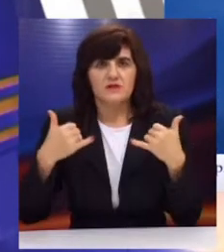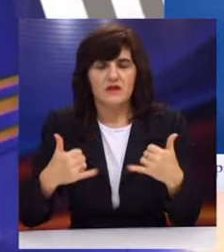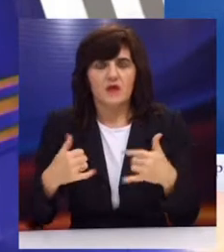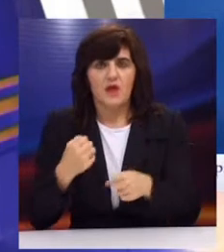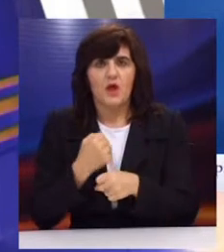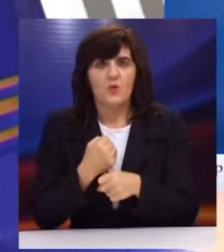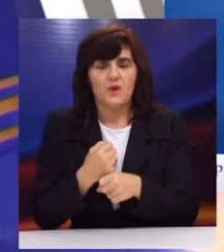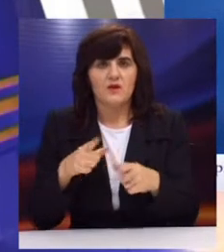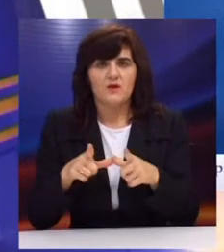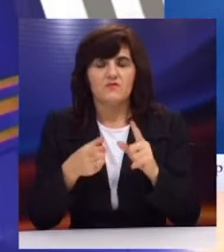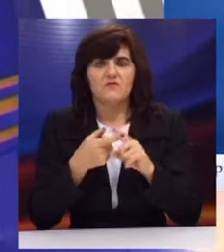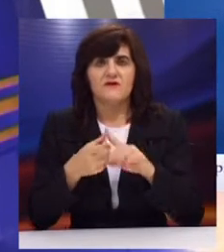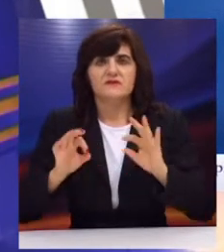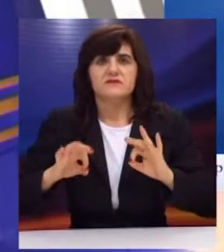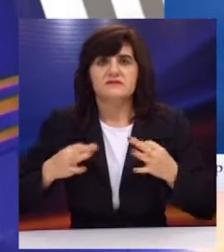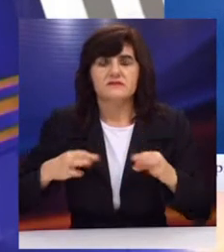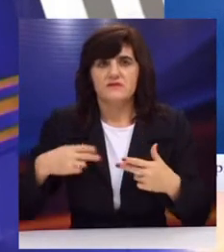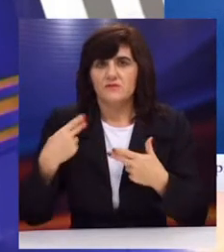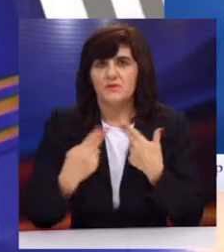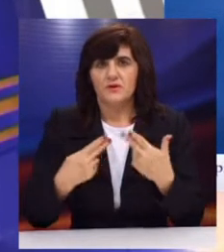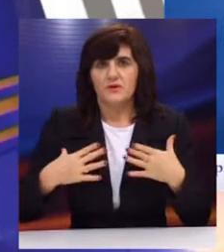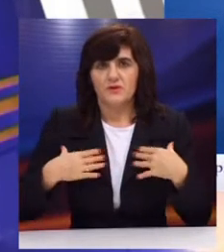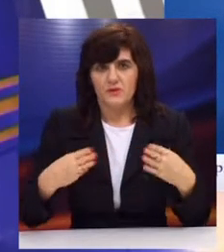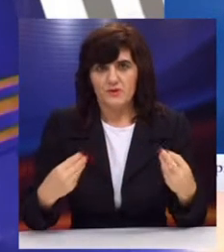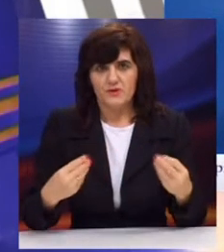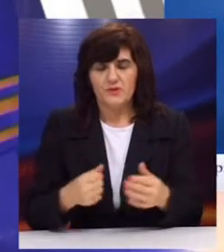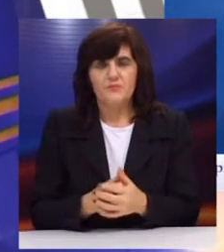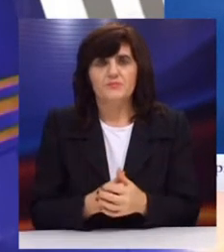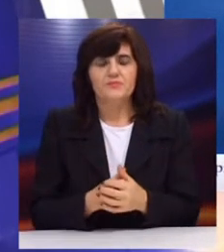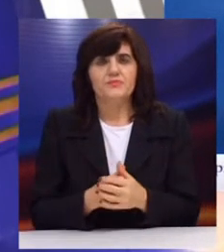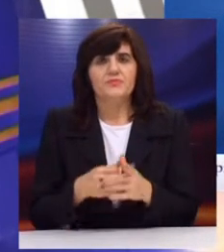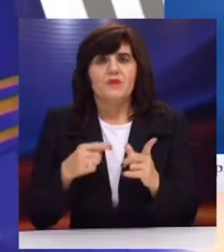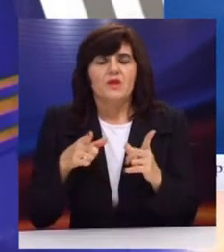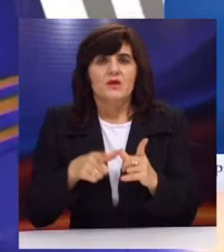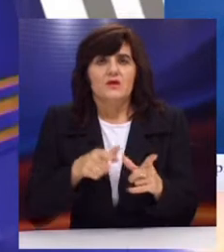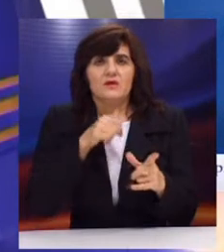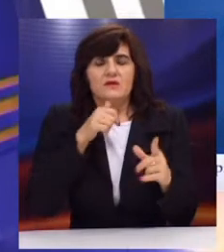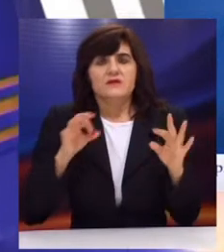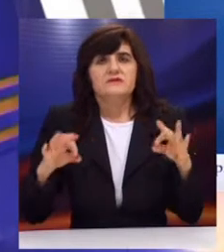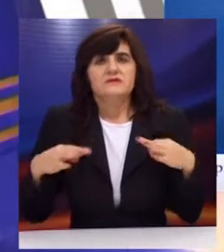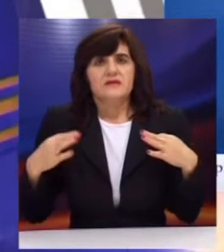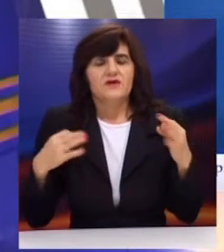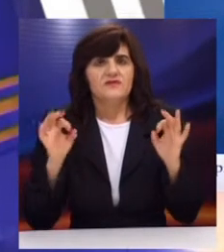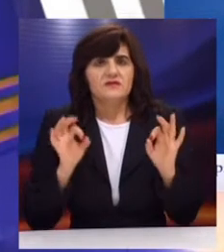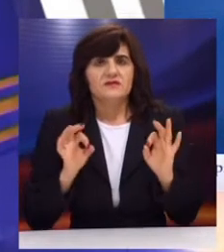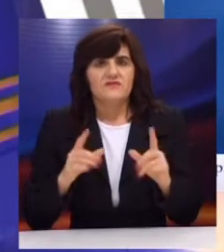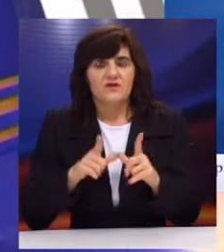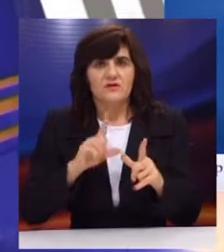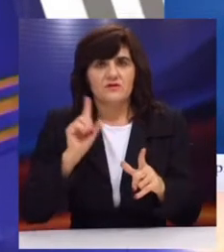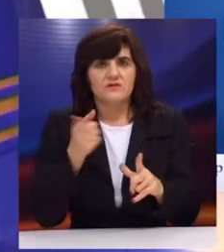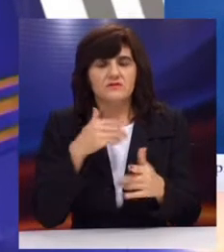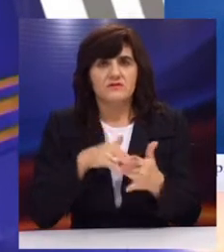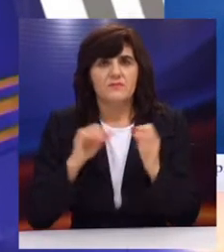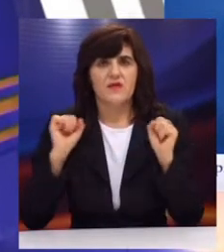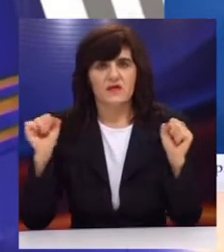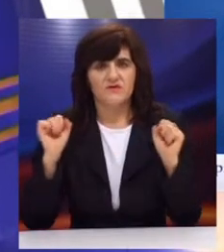za zdravlje vaših grudi. Izbor životnih navika igra ključnu ulogu za zdravlje grudi svake žene. Stoga su redovna